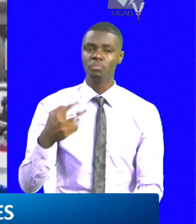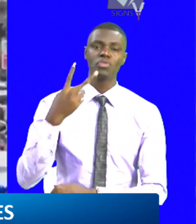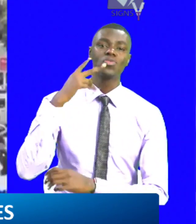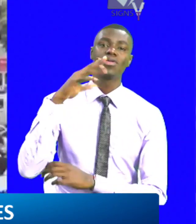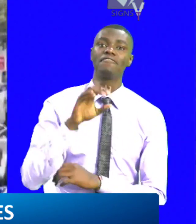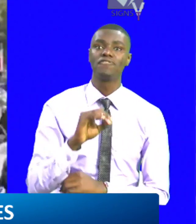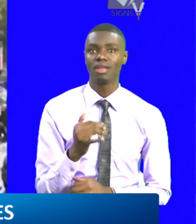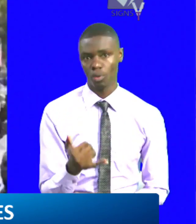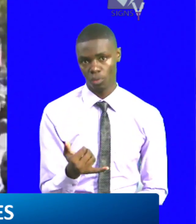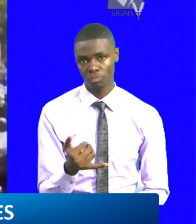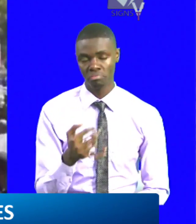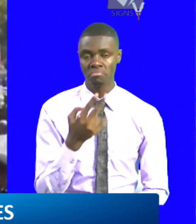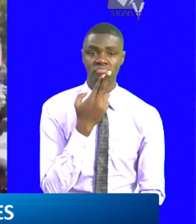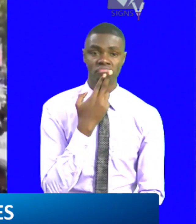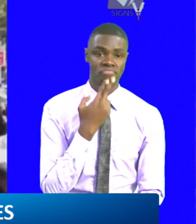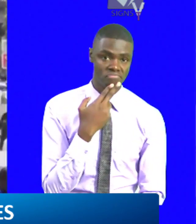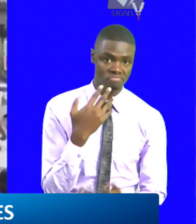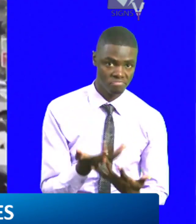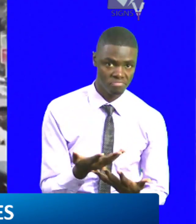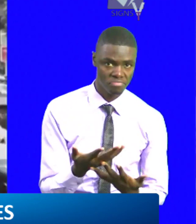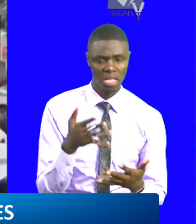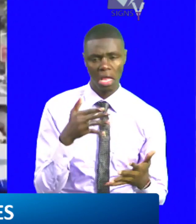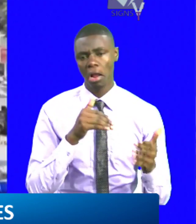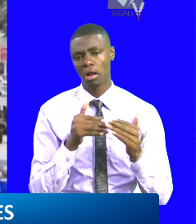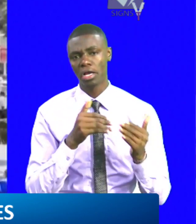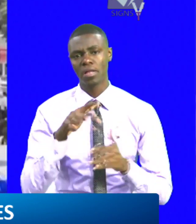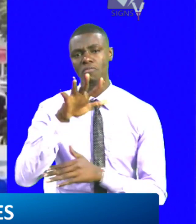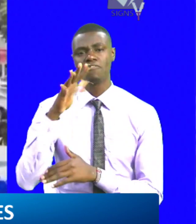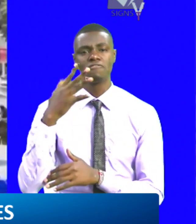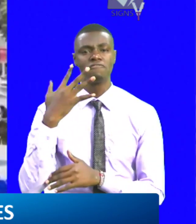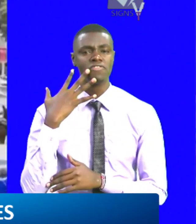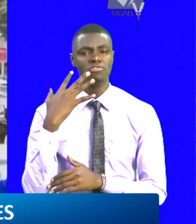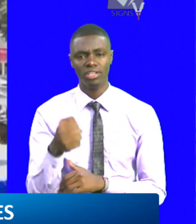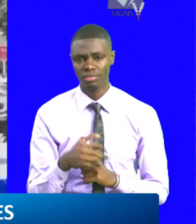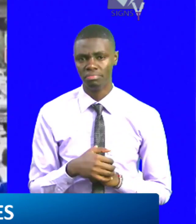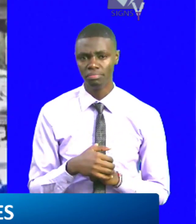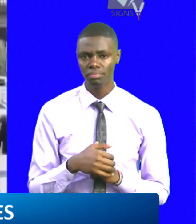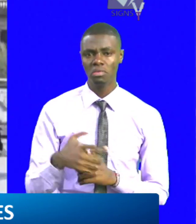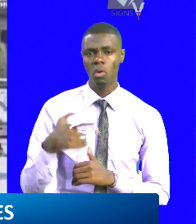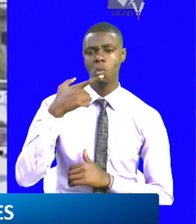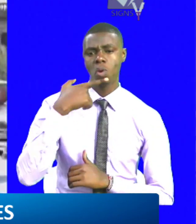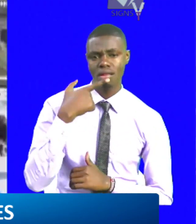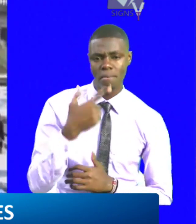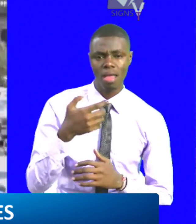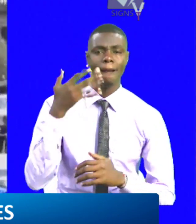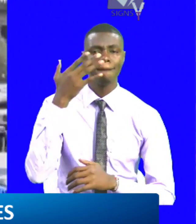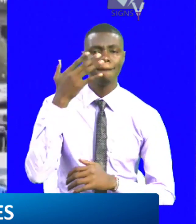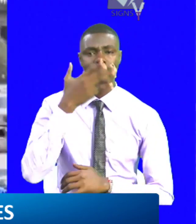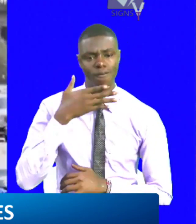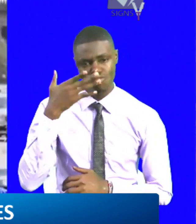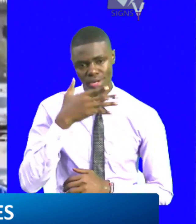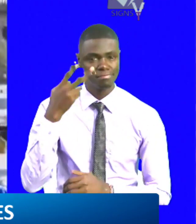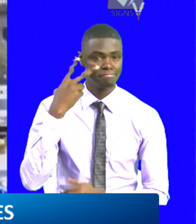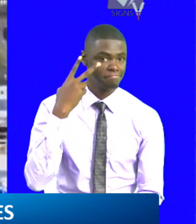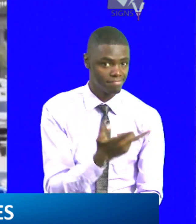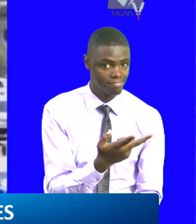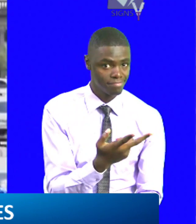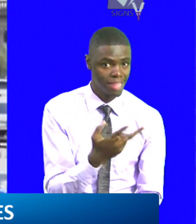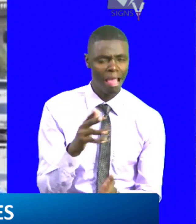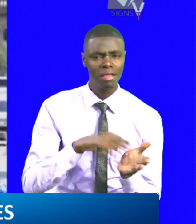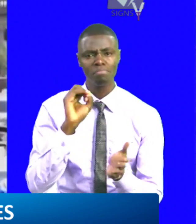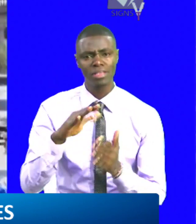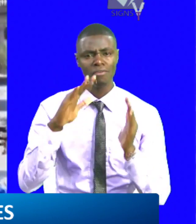Amekataa kusikia. Mambo ya finance bill mpaka itolewe, sio? Wakaniambia unga